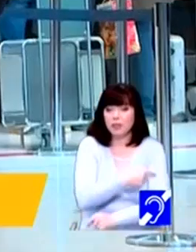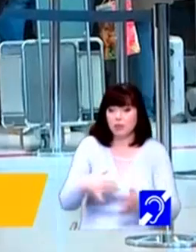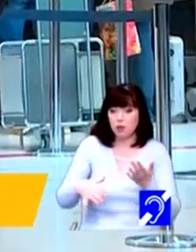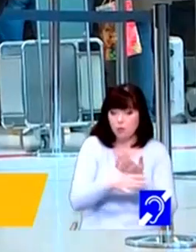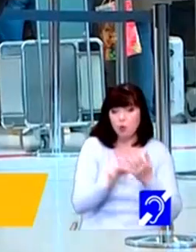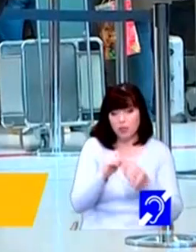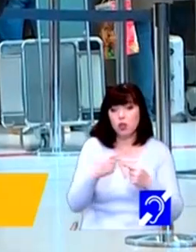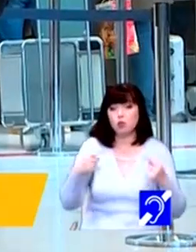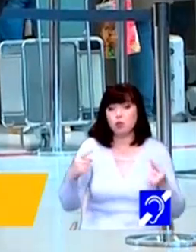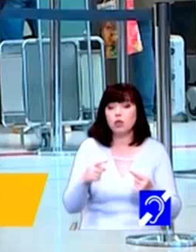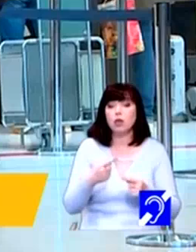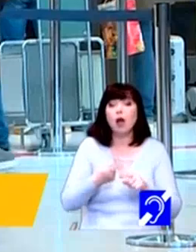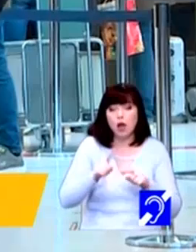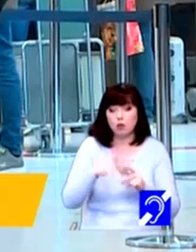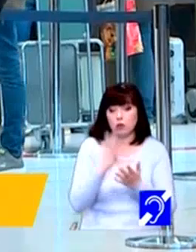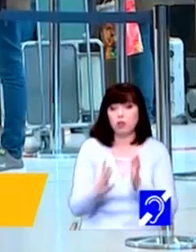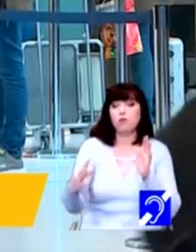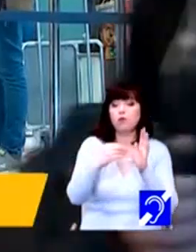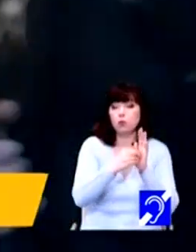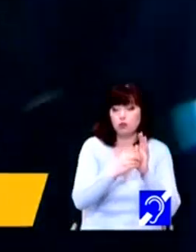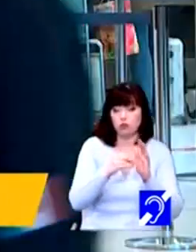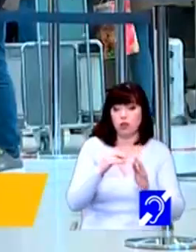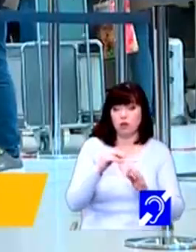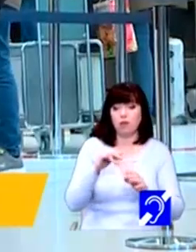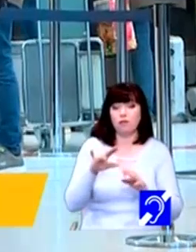pentru alte cazuri circumscrise stării de urgență.